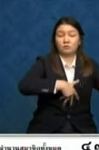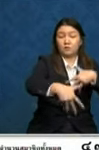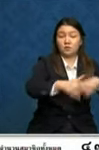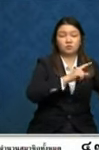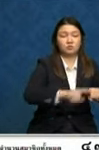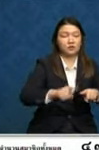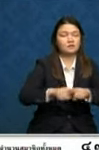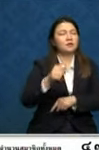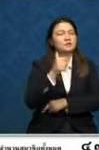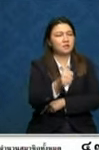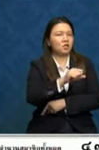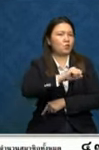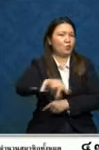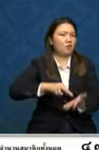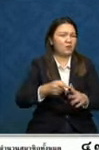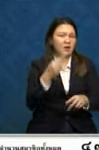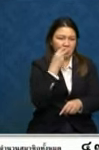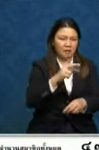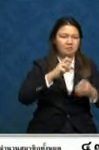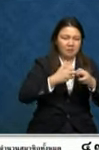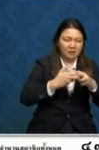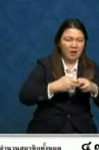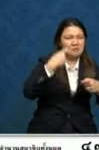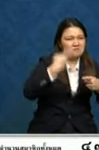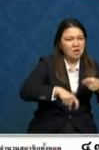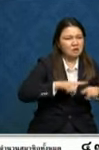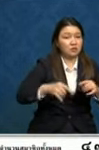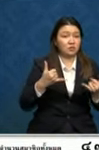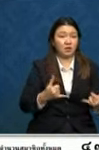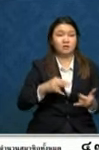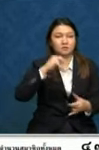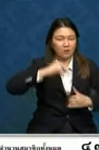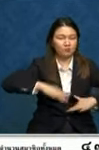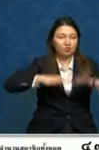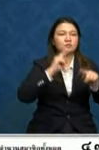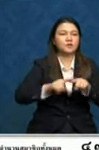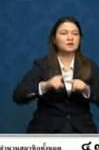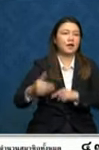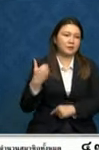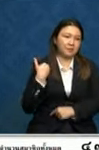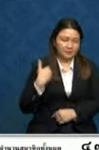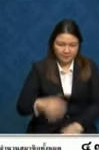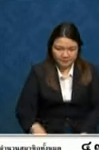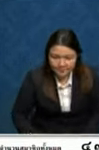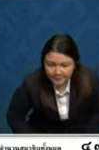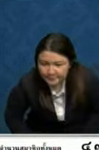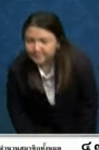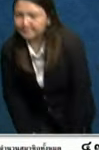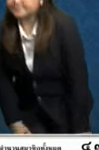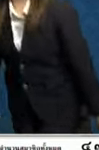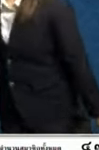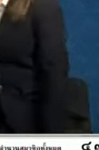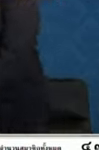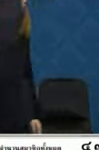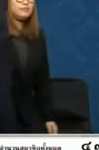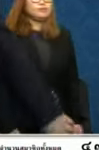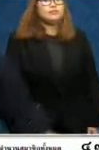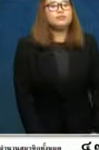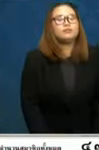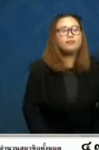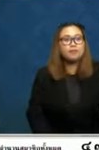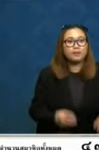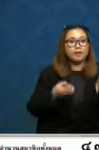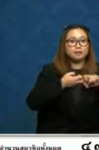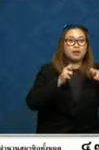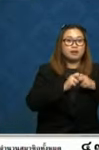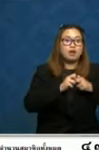ชนที่ลำบากวันนี้น้ำท่วมนะครับวันนี้น้ำท่วม เดี๋ยวภัยธรรมชาติต่างๆก็จะมาเดี๋ยวข้าวเดี๋ยวอะ